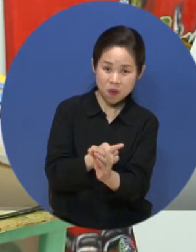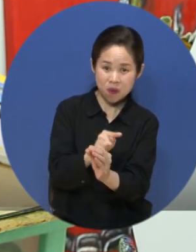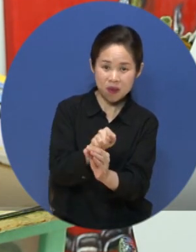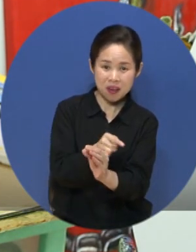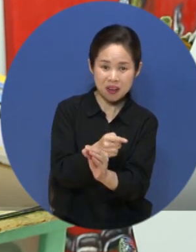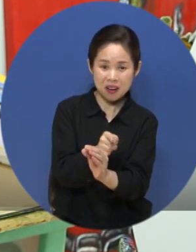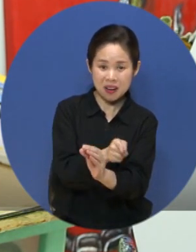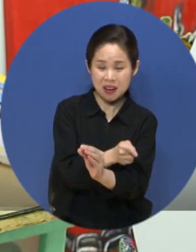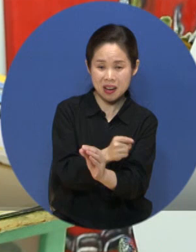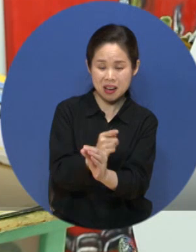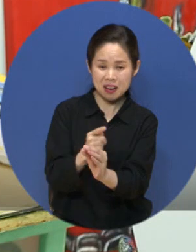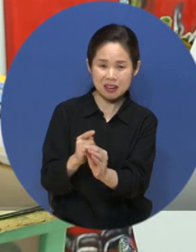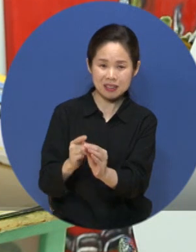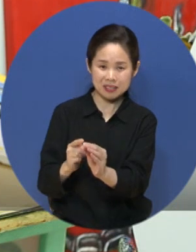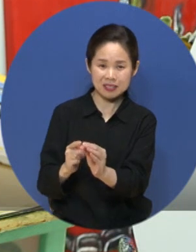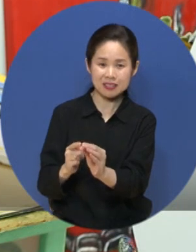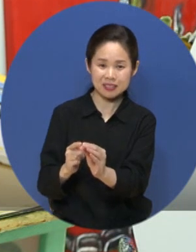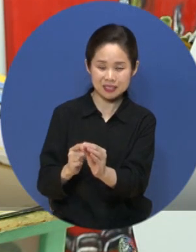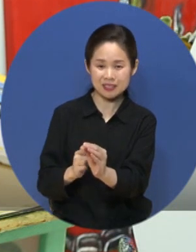무속처럼